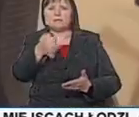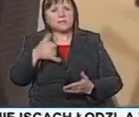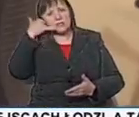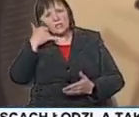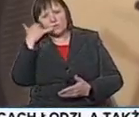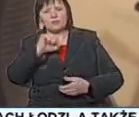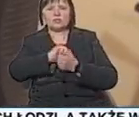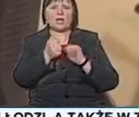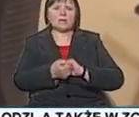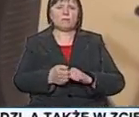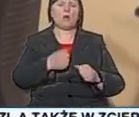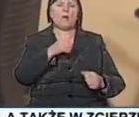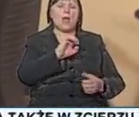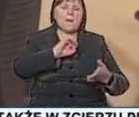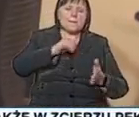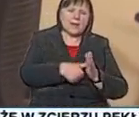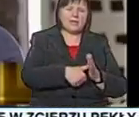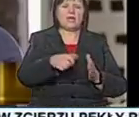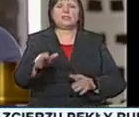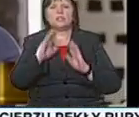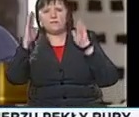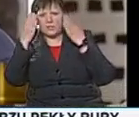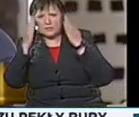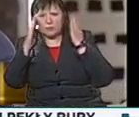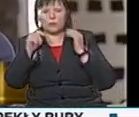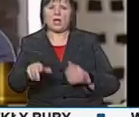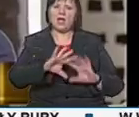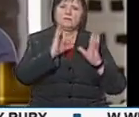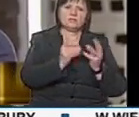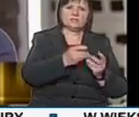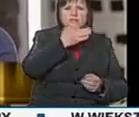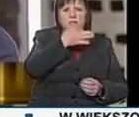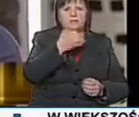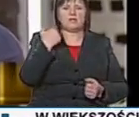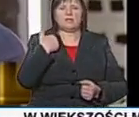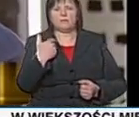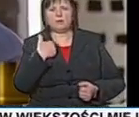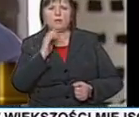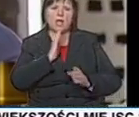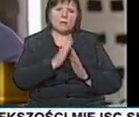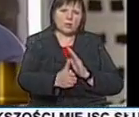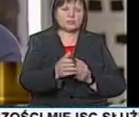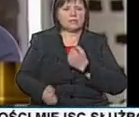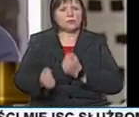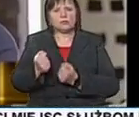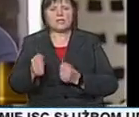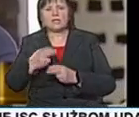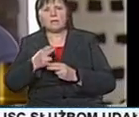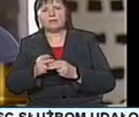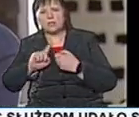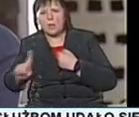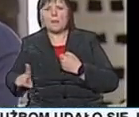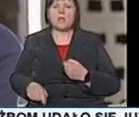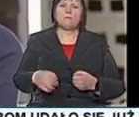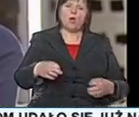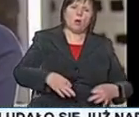telefonicznie lub za pośrednictwem maila i Facebooka. Wszystkie pytania były dość proste. Niestety one były trudne dla pacjentów. Okazuje się, że państwo